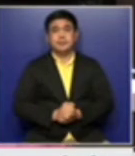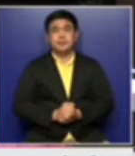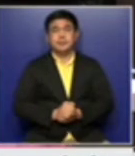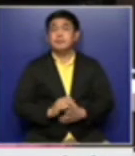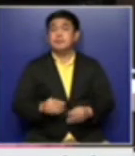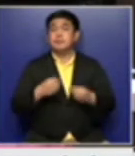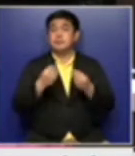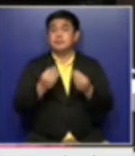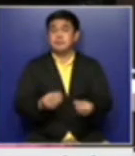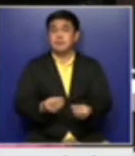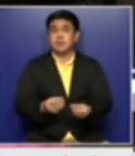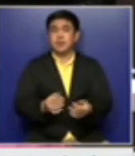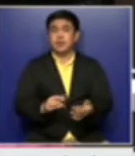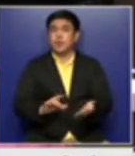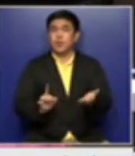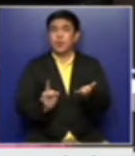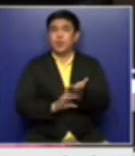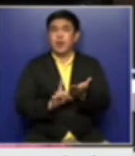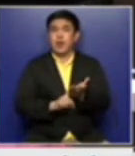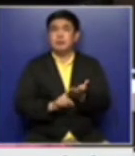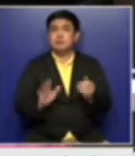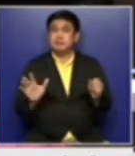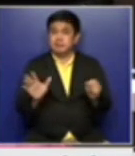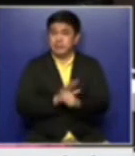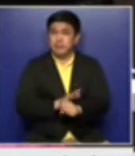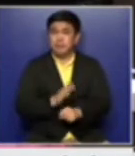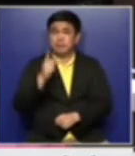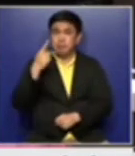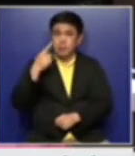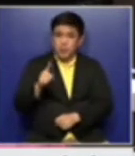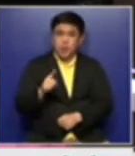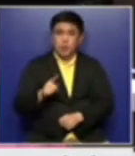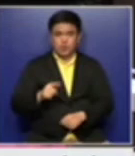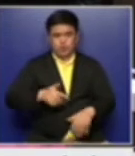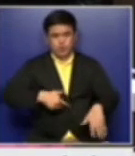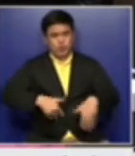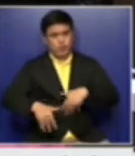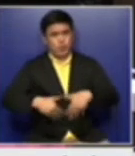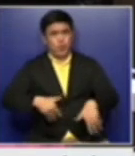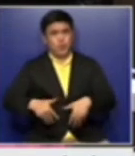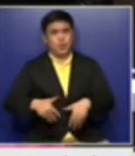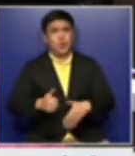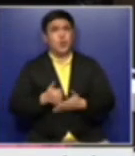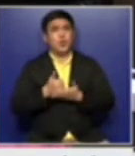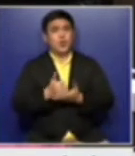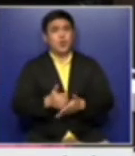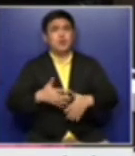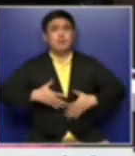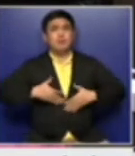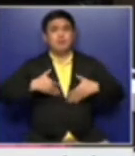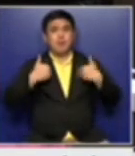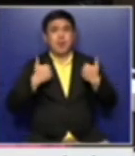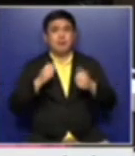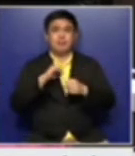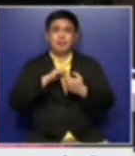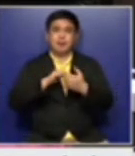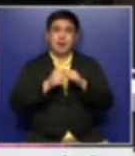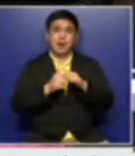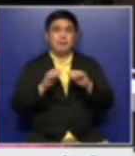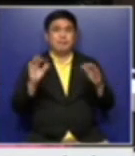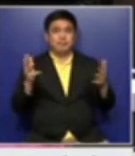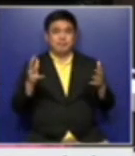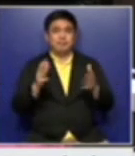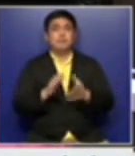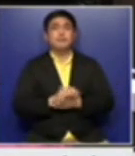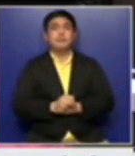ให้มีประสิทธิภาพกับและเป็นประโยชน์กับพี่น้องประชาชนได้สะดวกสบายและปลอดภัยยิ่งขึ้นนะค